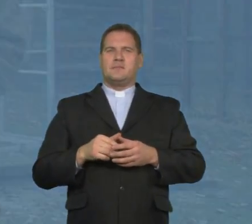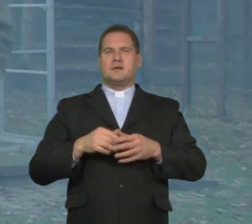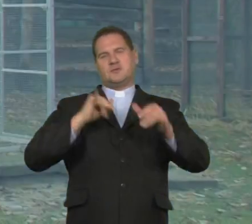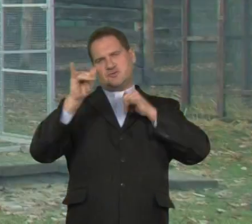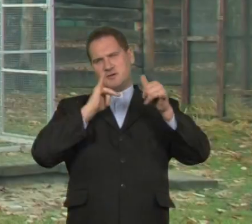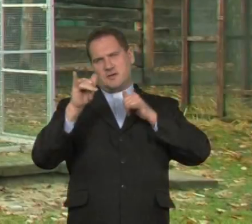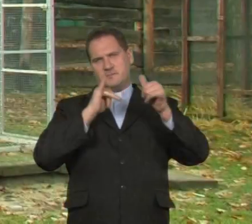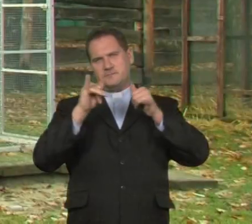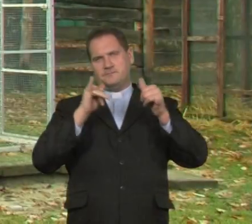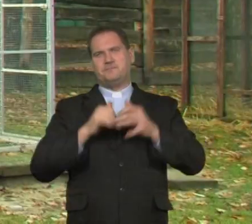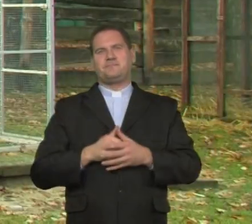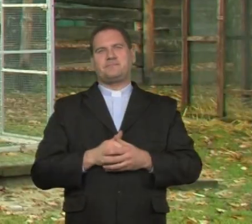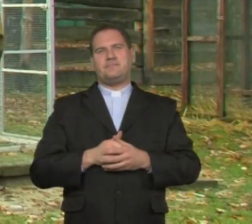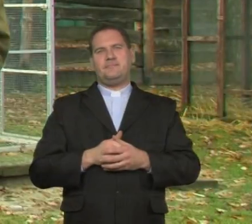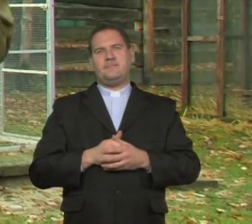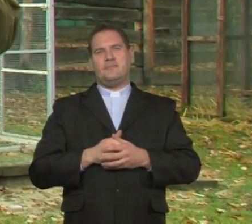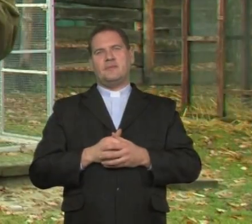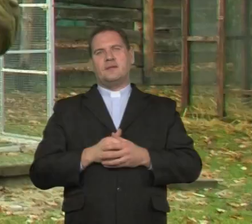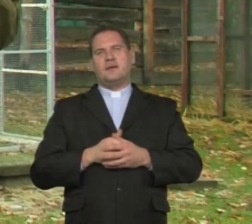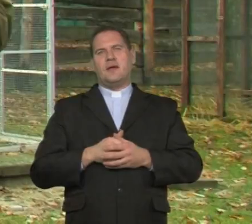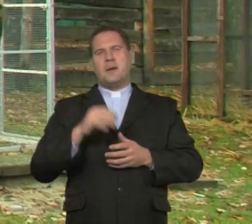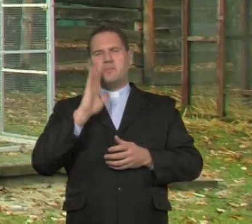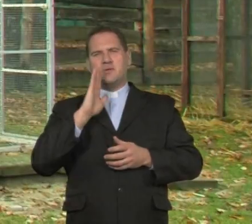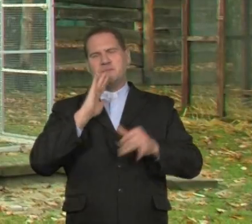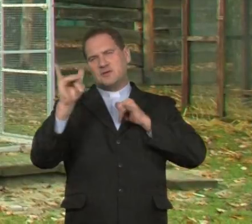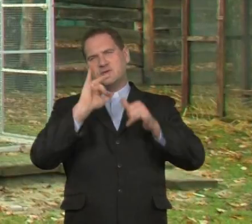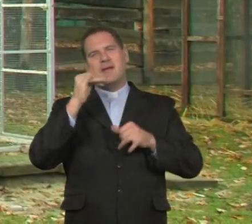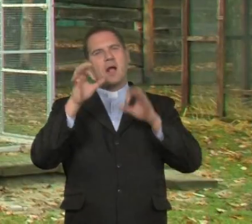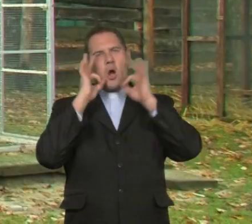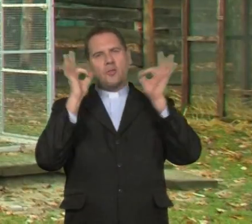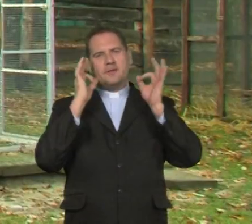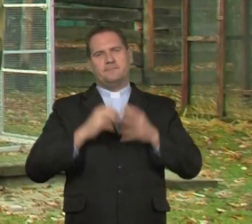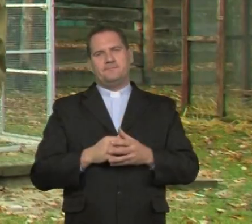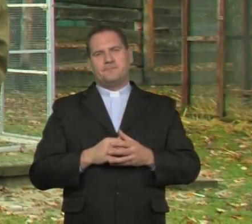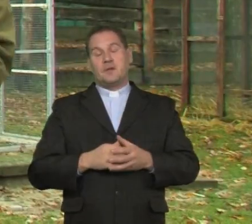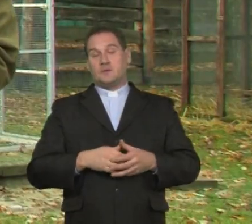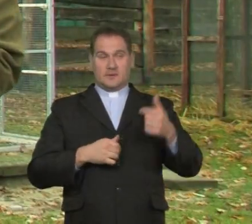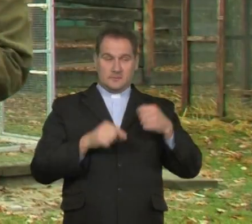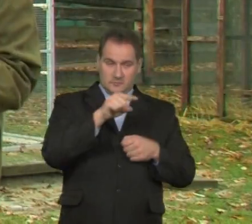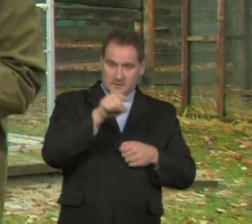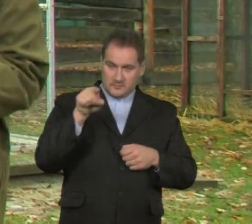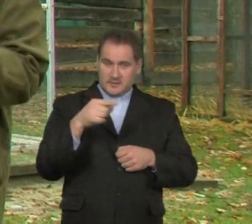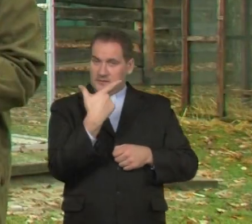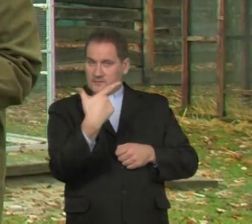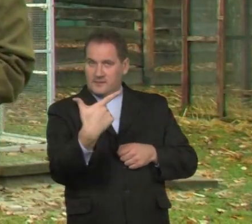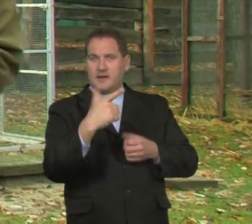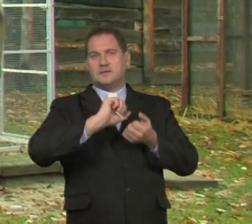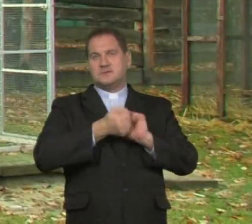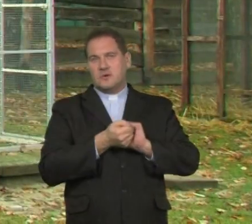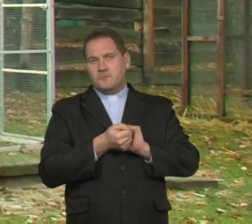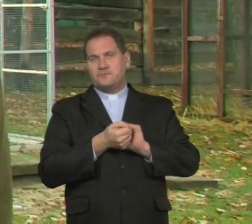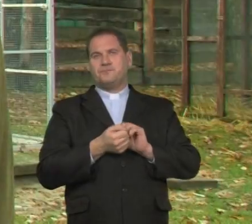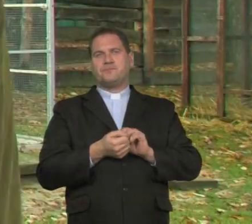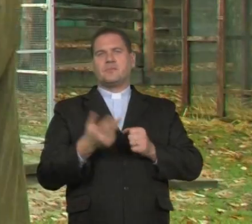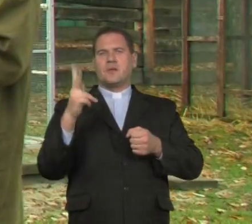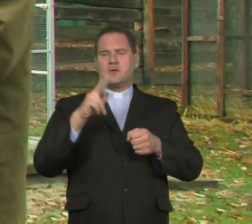dół z takim charakterystycznym, i to na pewno słyszeliście nieraz w lesie, dźwiękiem jak koty, miauczą jak koty.